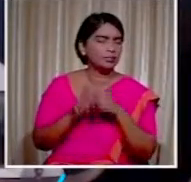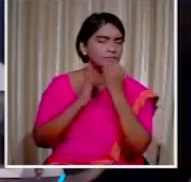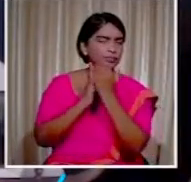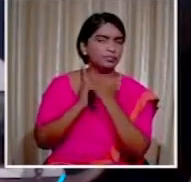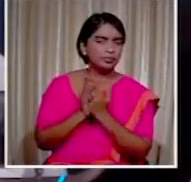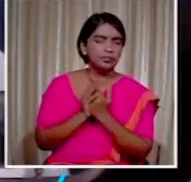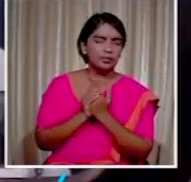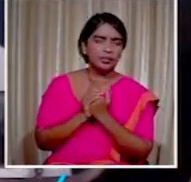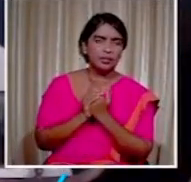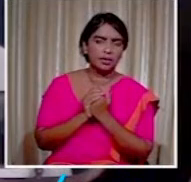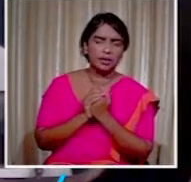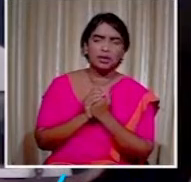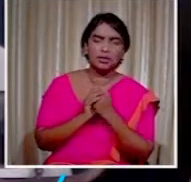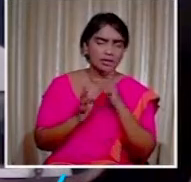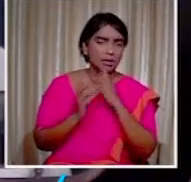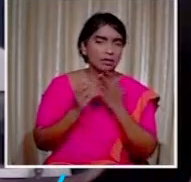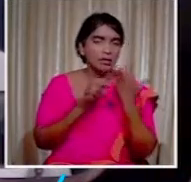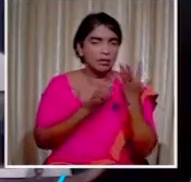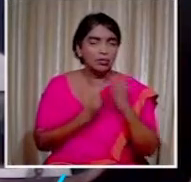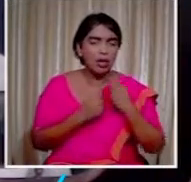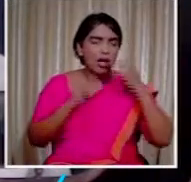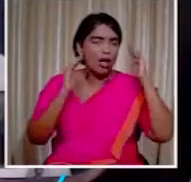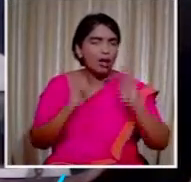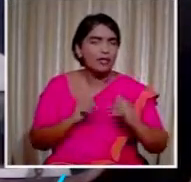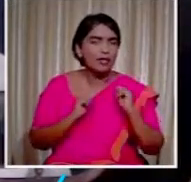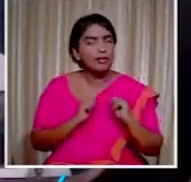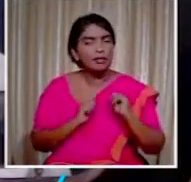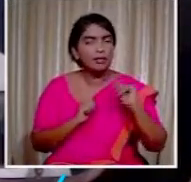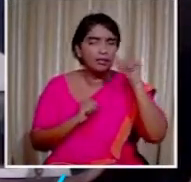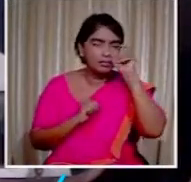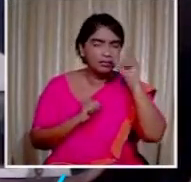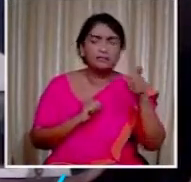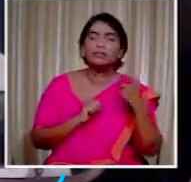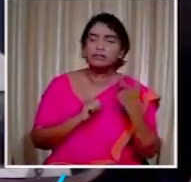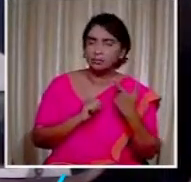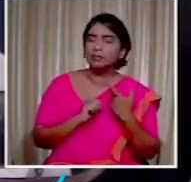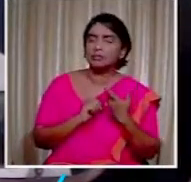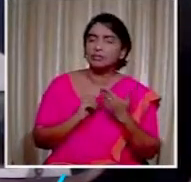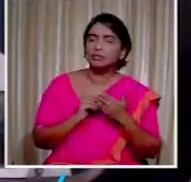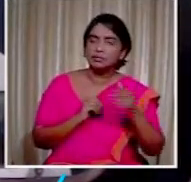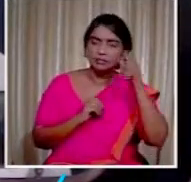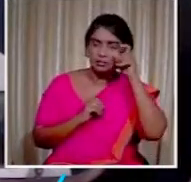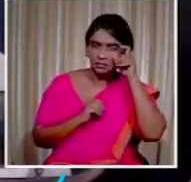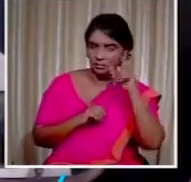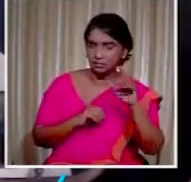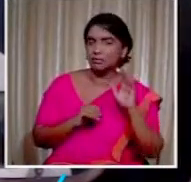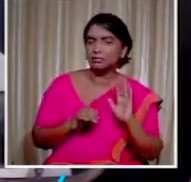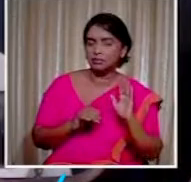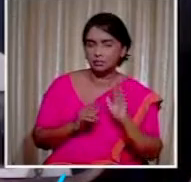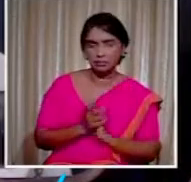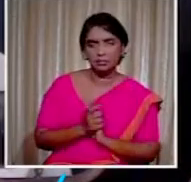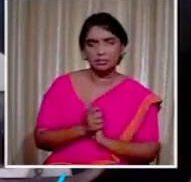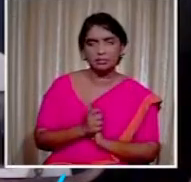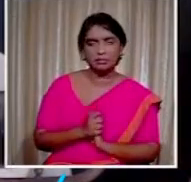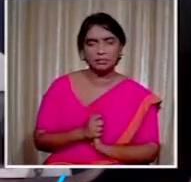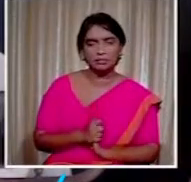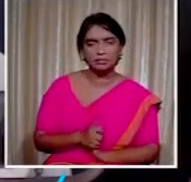minimum we can get and what is the premium ඒක බලලා තීන්දුව කරන්න කෝප් එකට යන එකට කිසිම විරුද්ධත්වයක් නැහැ